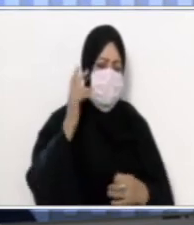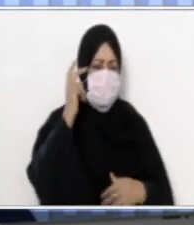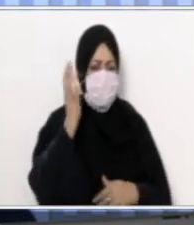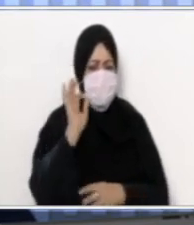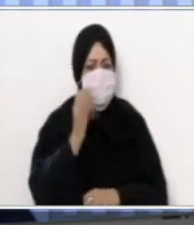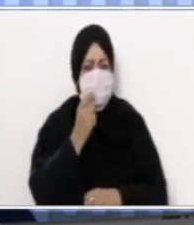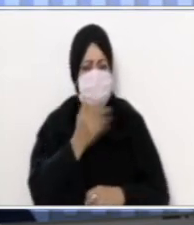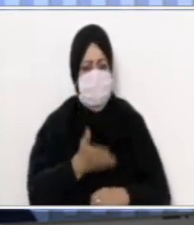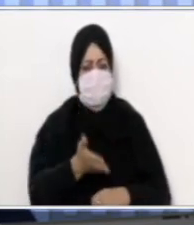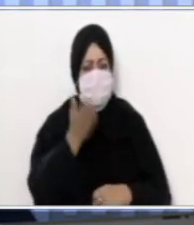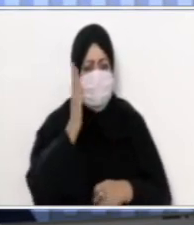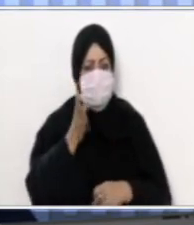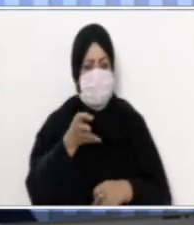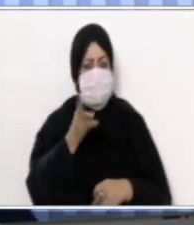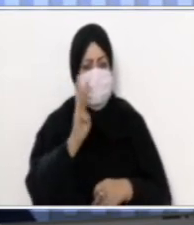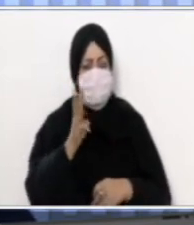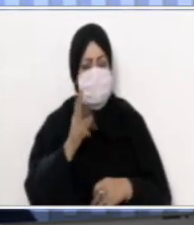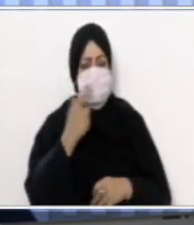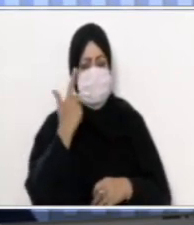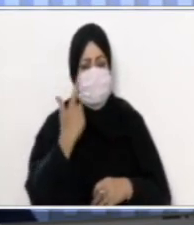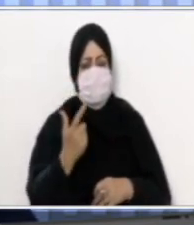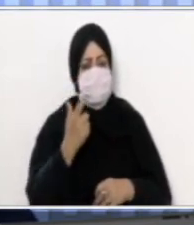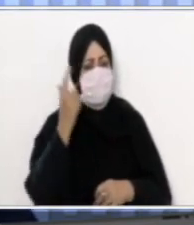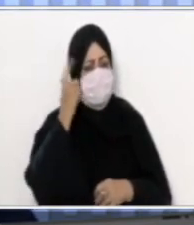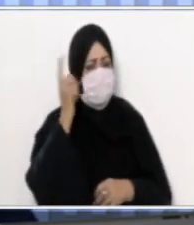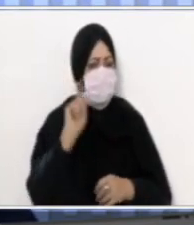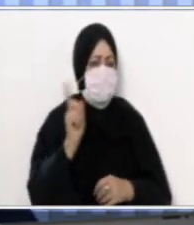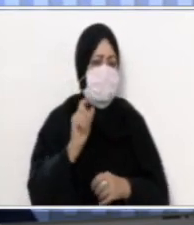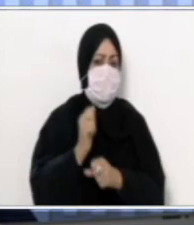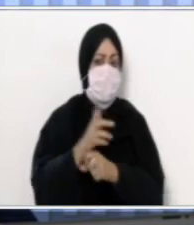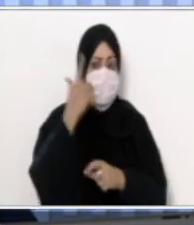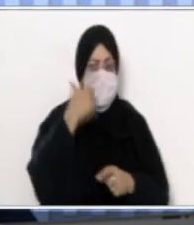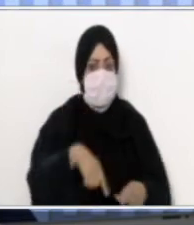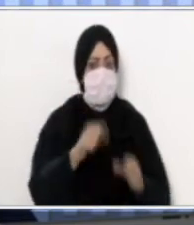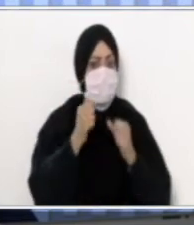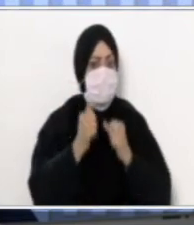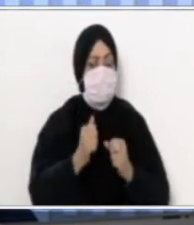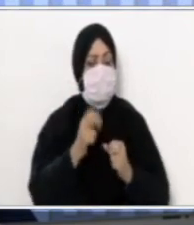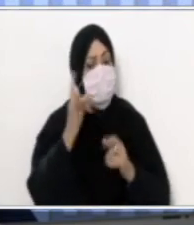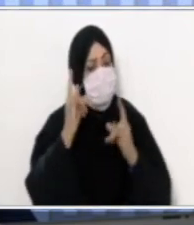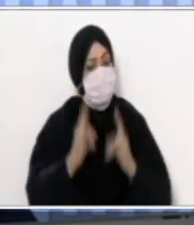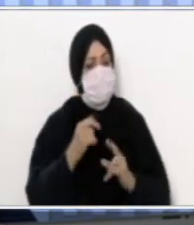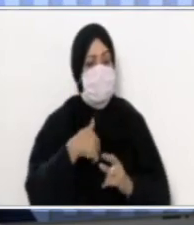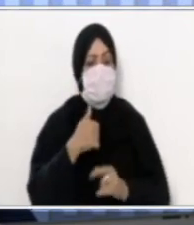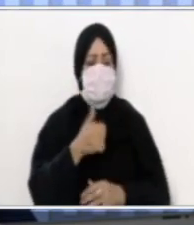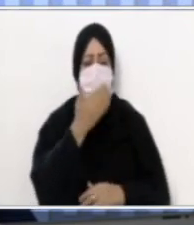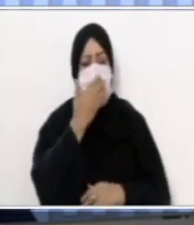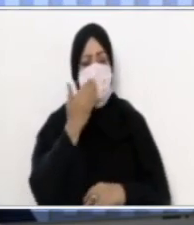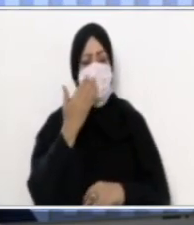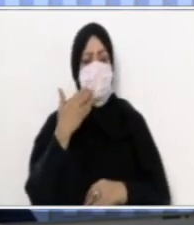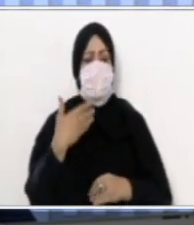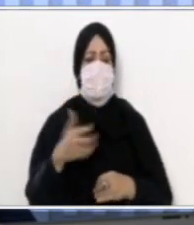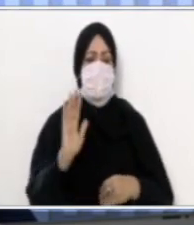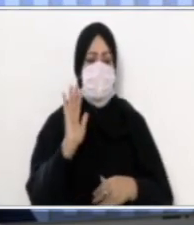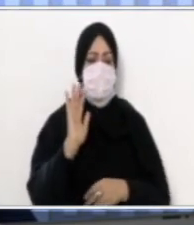لك الفطر وتعطي فدية 3 دينارات عن كل يوم بعد ما يتم رمضان، تشوفي كم